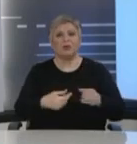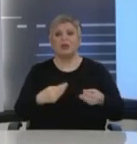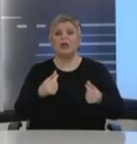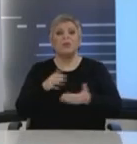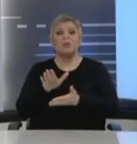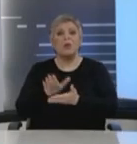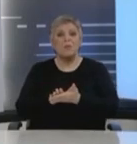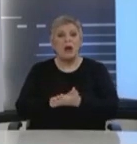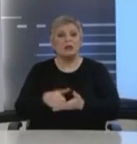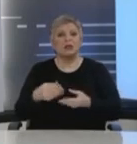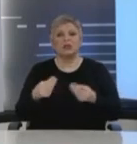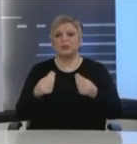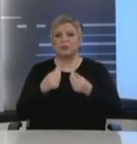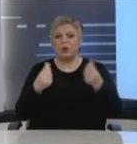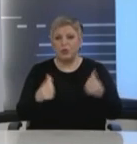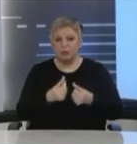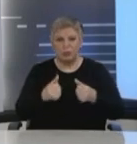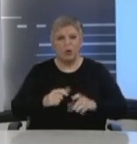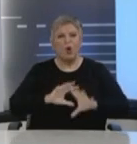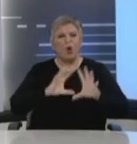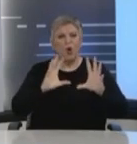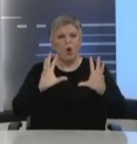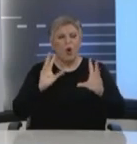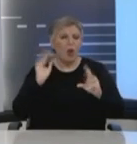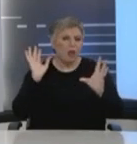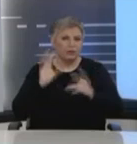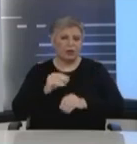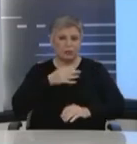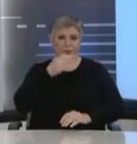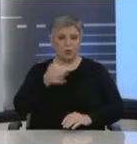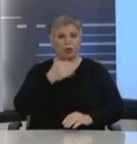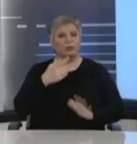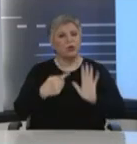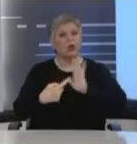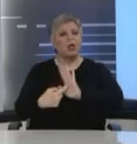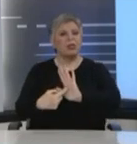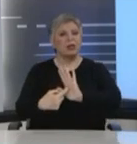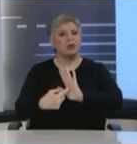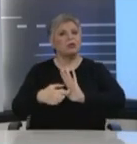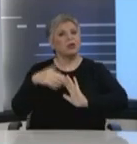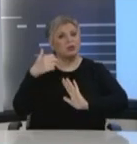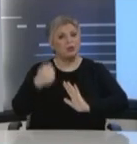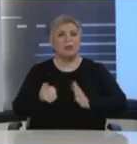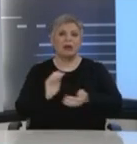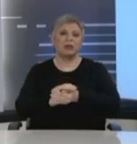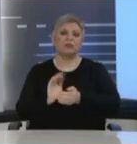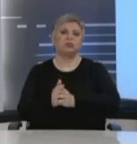μαρτυρικών καταθέσεων, όλα αυτά και άλλα καταδεικνύουν την ύπαρξη